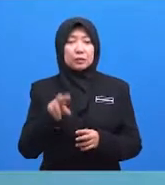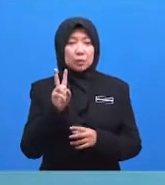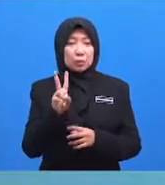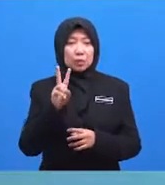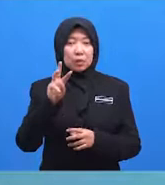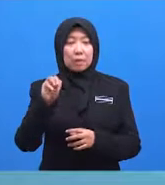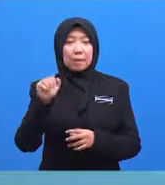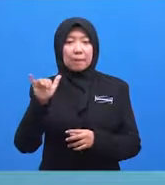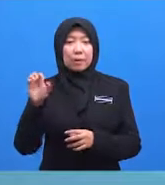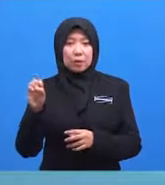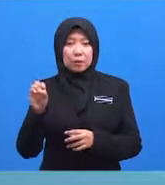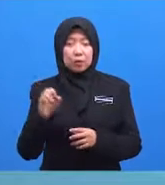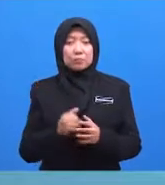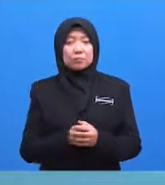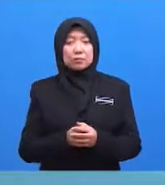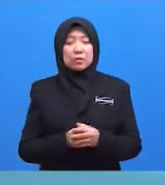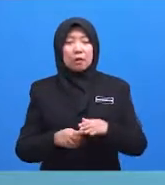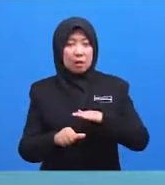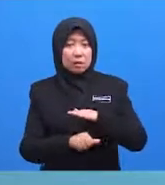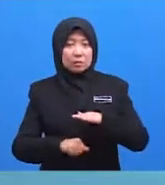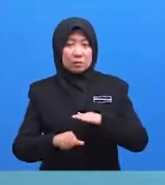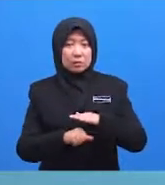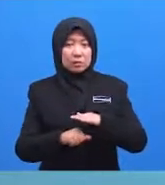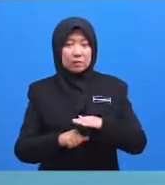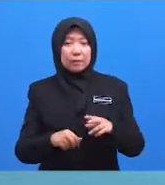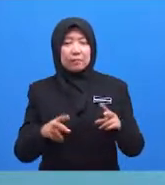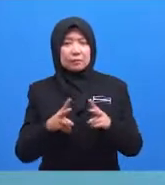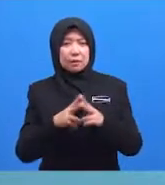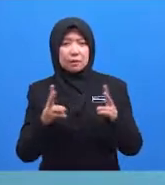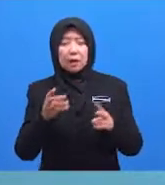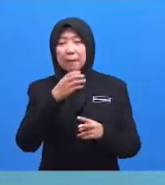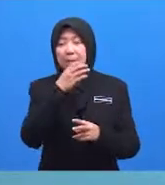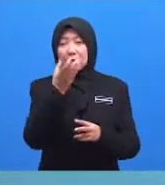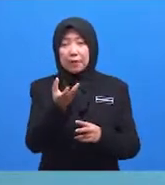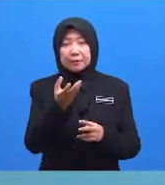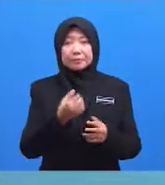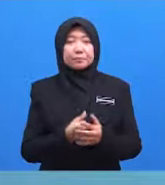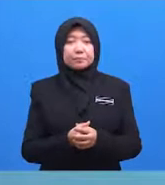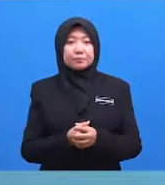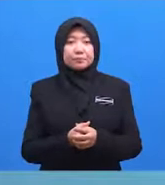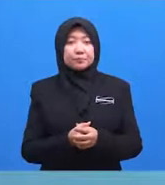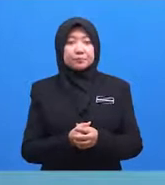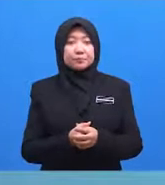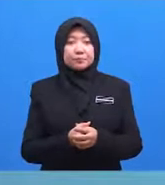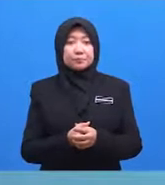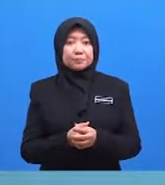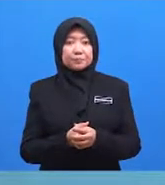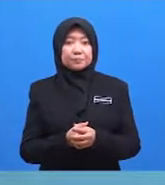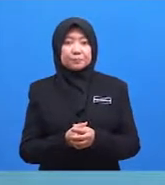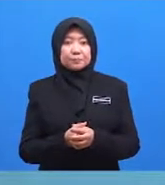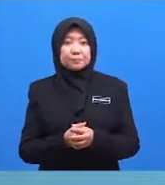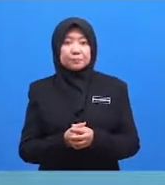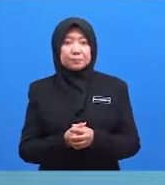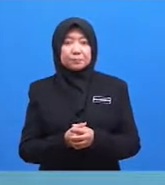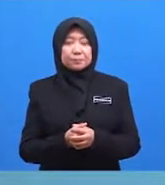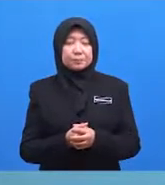mayonis. Dressing asas, iaitu dressing yang paling pekat. Contoh, sos Thousand Island.